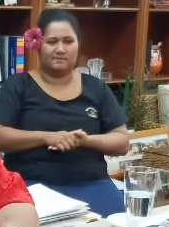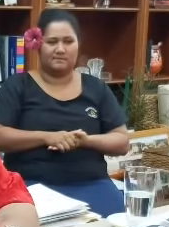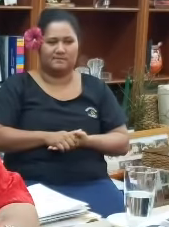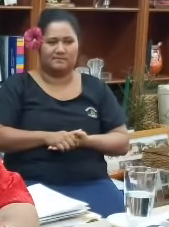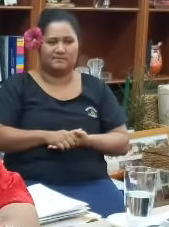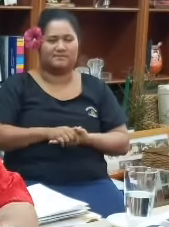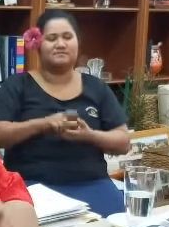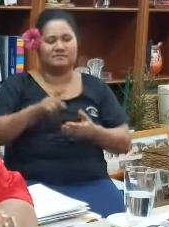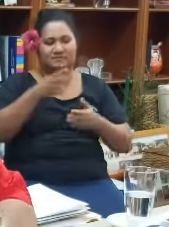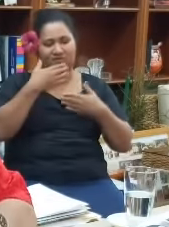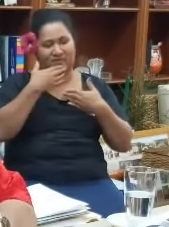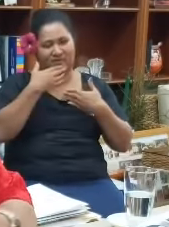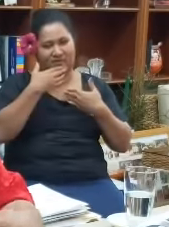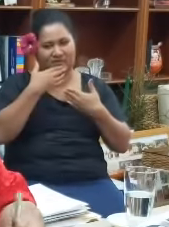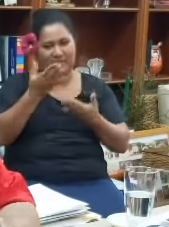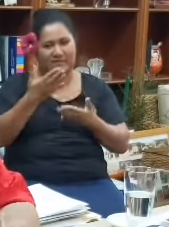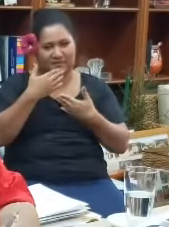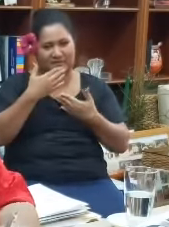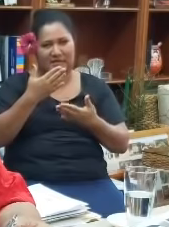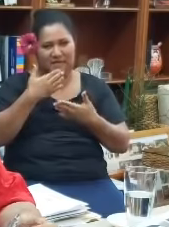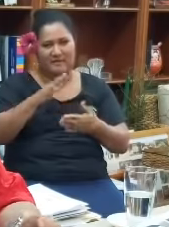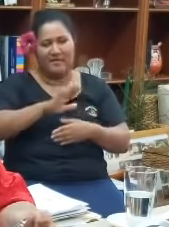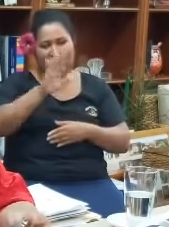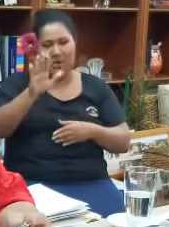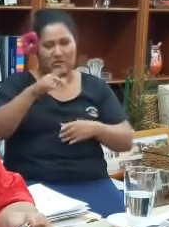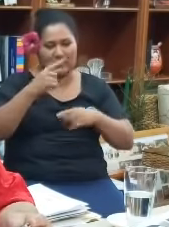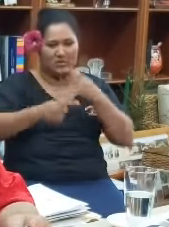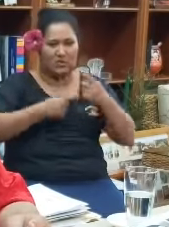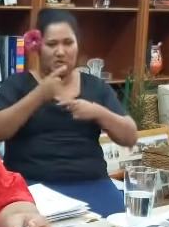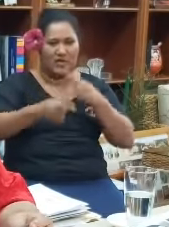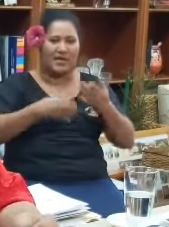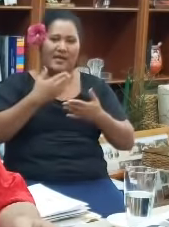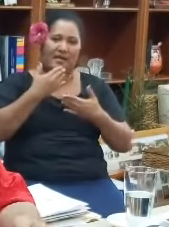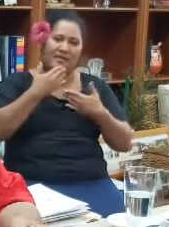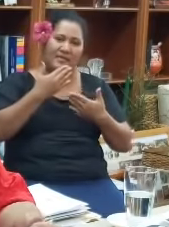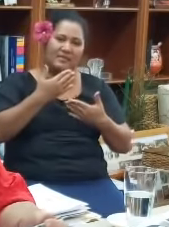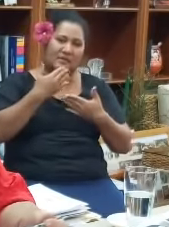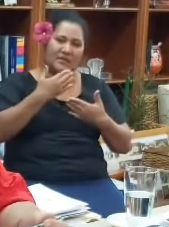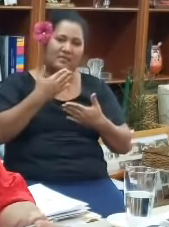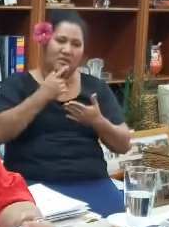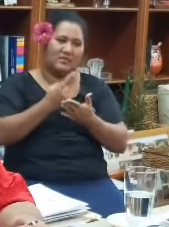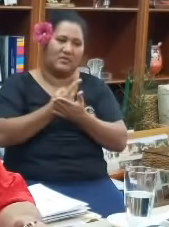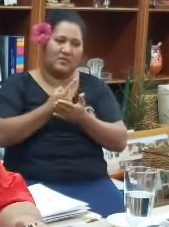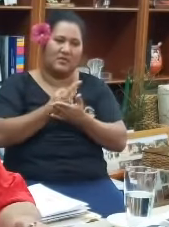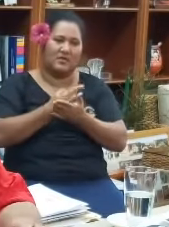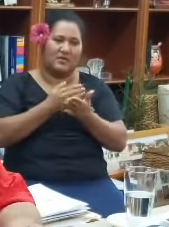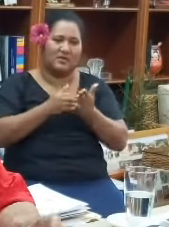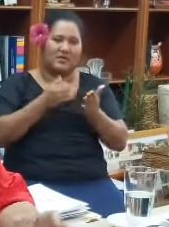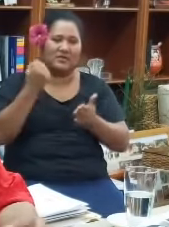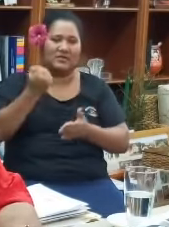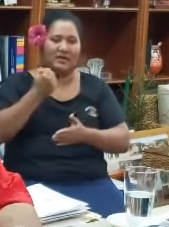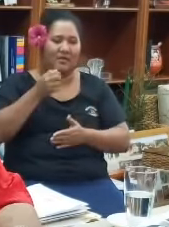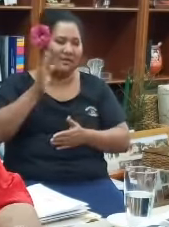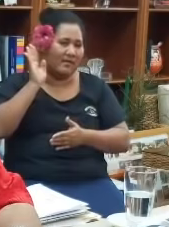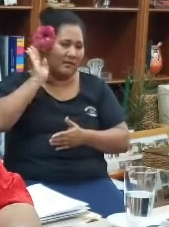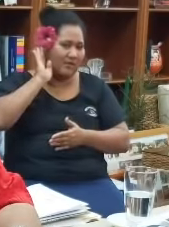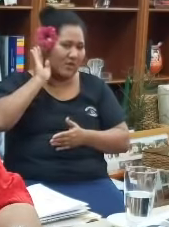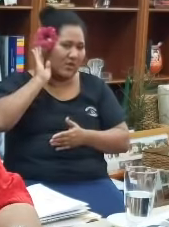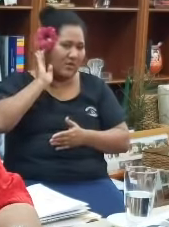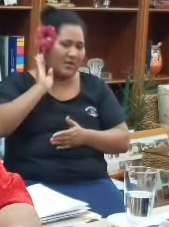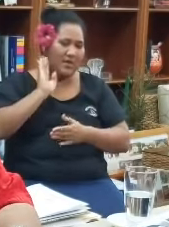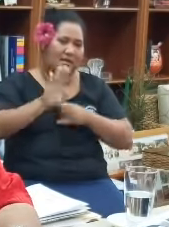Ya, yeah, after I tell you, I'm a fiona, my loss, I'm not after I fought him all the matter, Wavanoa. Yo na o fa fonga tato watu nu o le